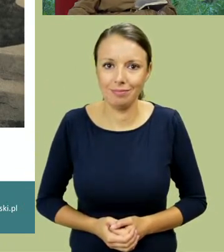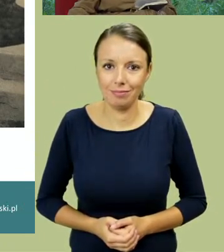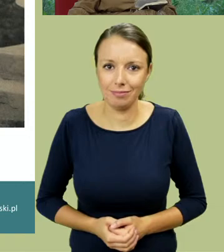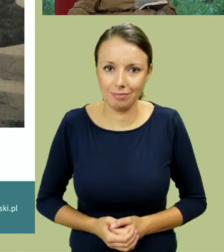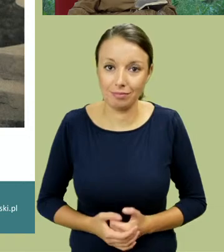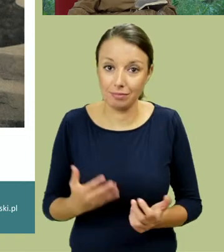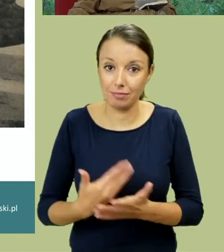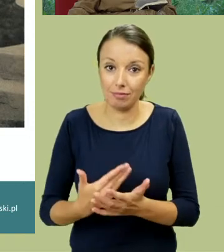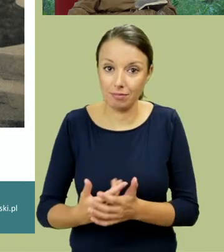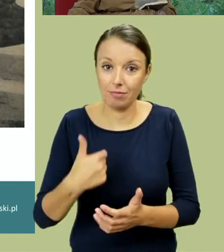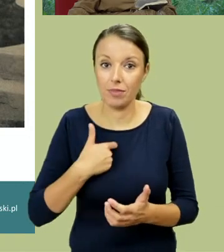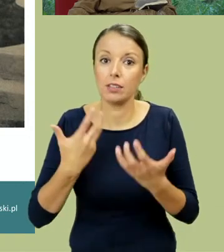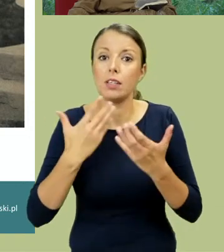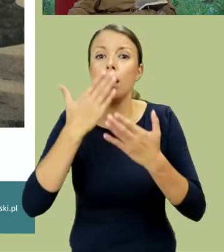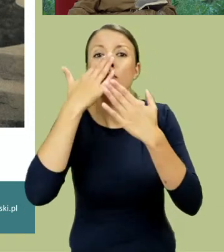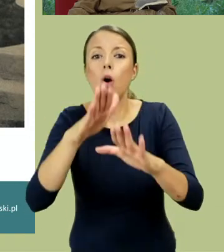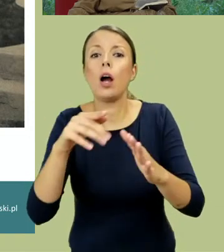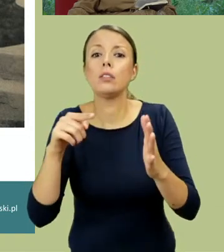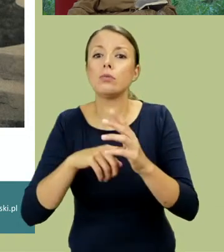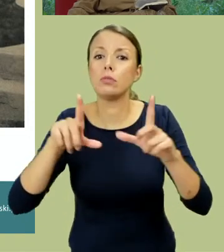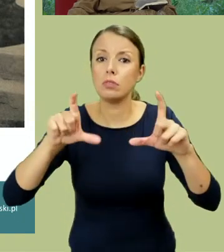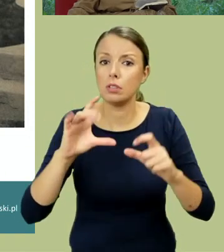ładniejszych, wydaje mi się, zdjęć